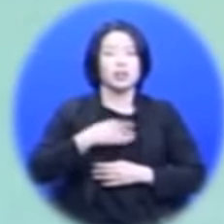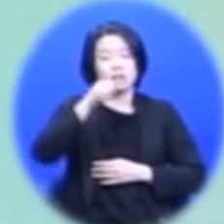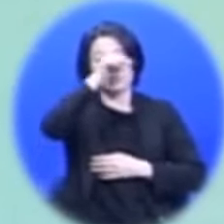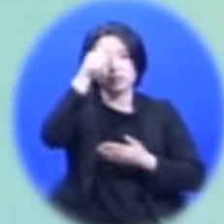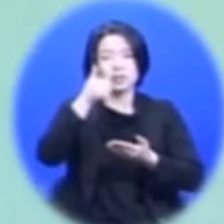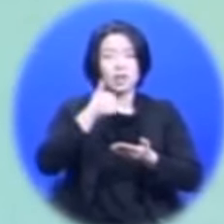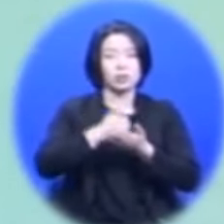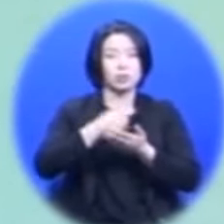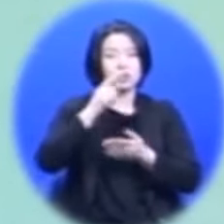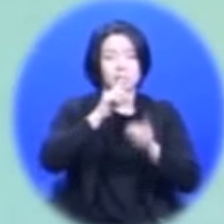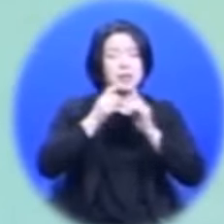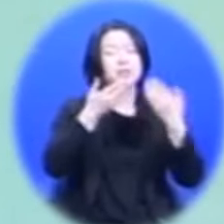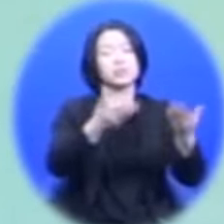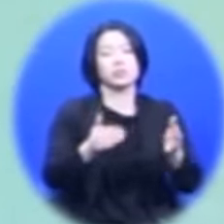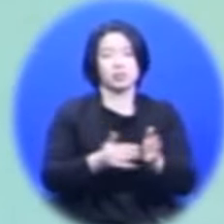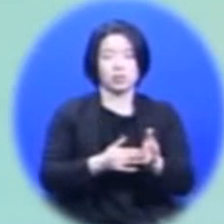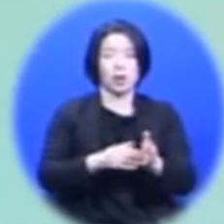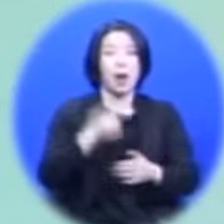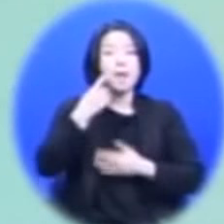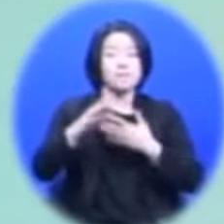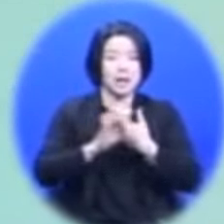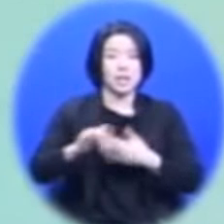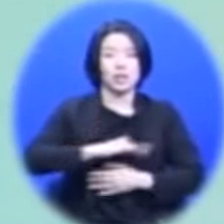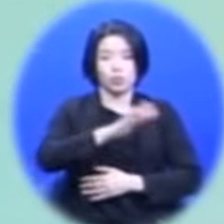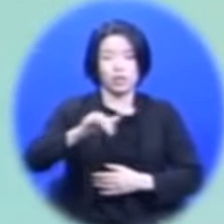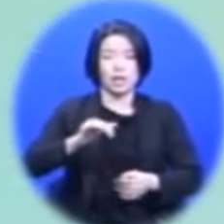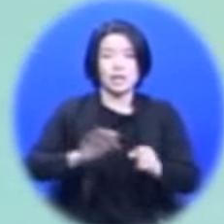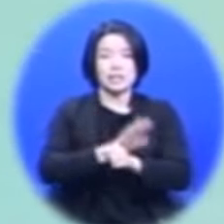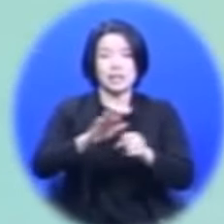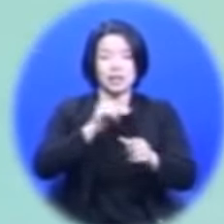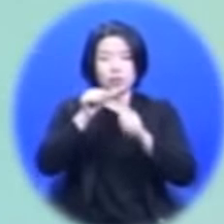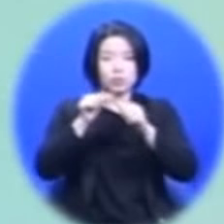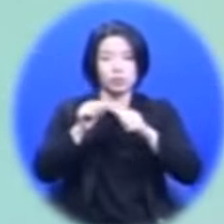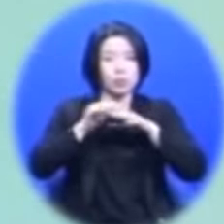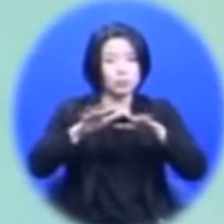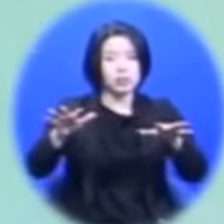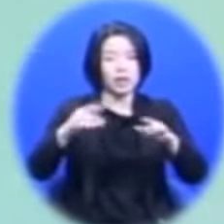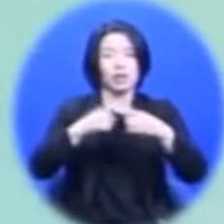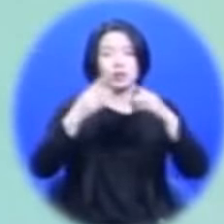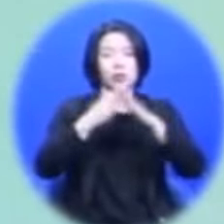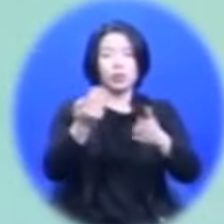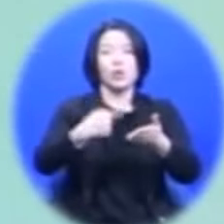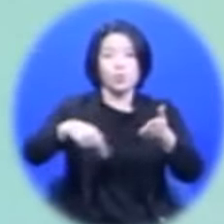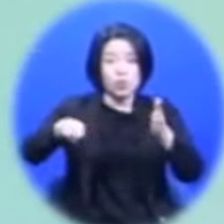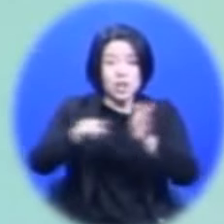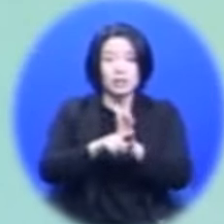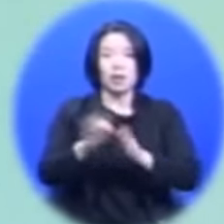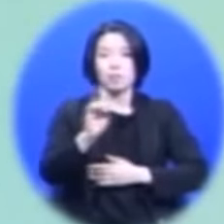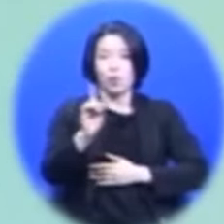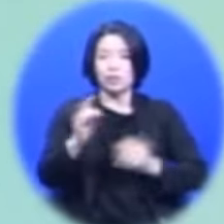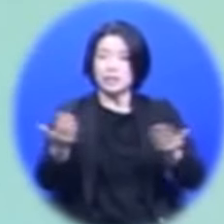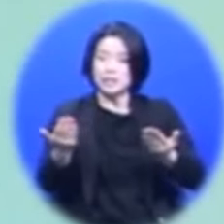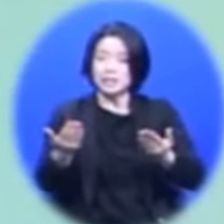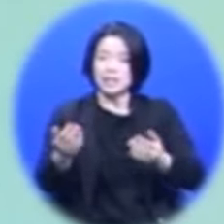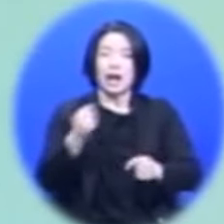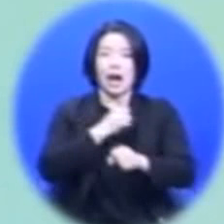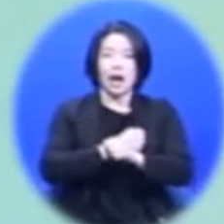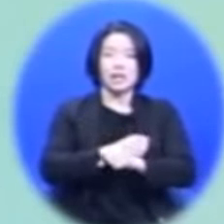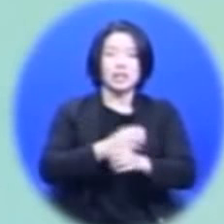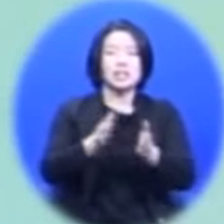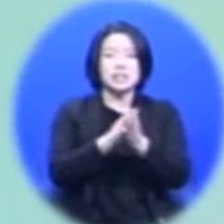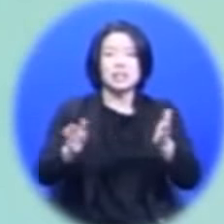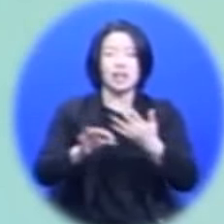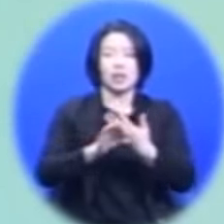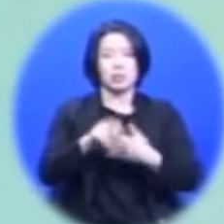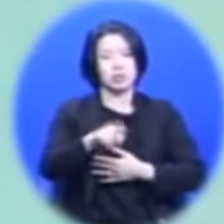장로님께 말씀드렸어요. 만약에 우리가 사랑으로 소문난 교회가 되기 위하여 무엇을 하기 시작하면 그건 가짜가